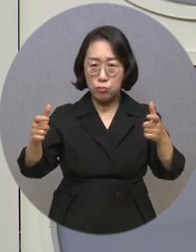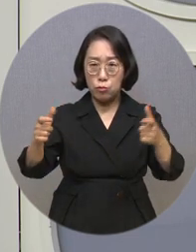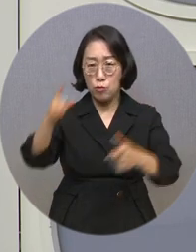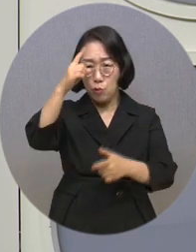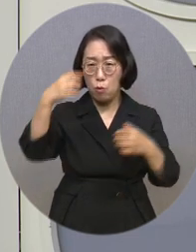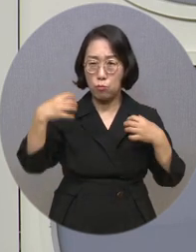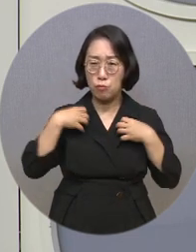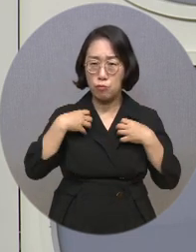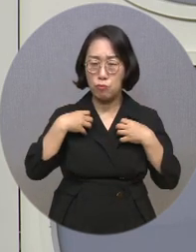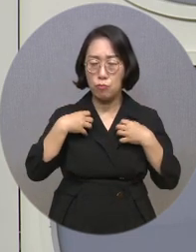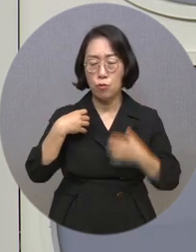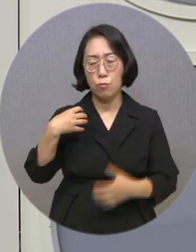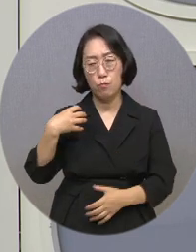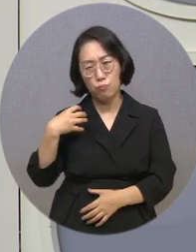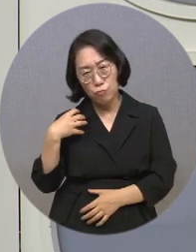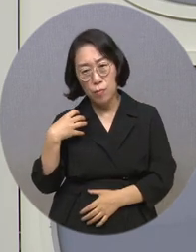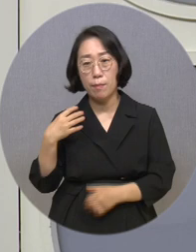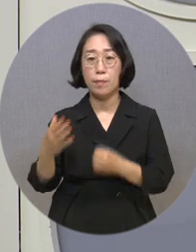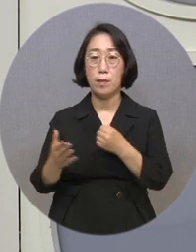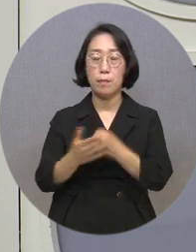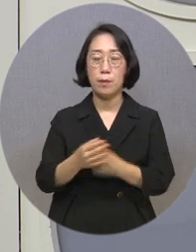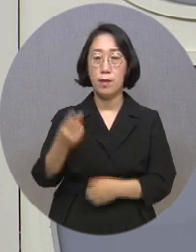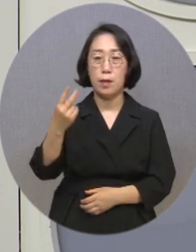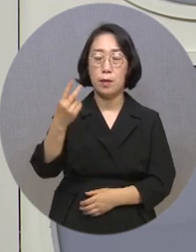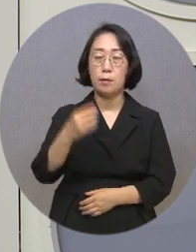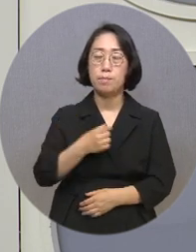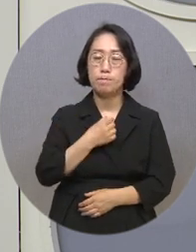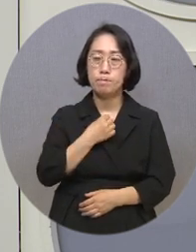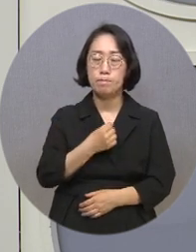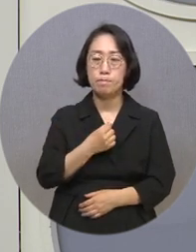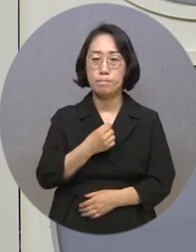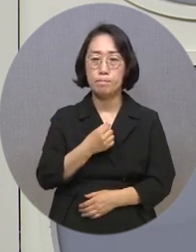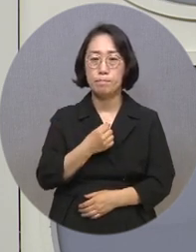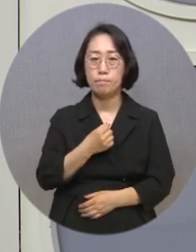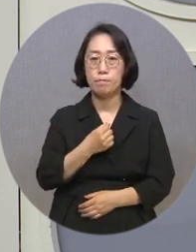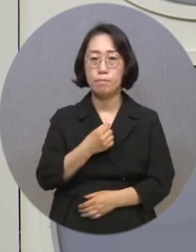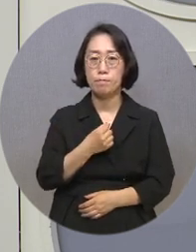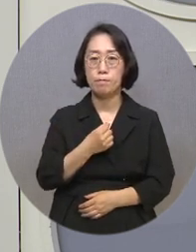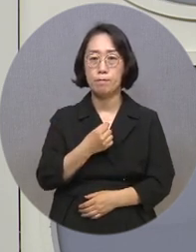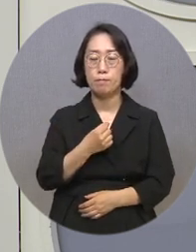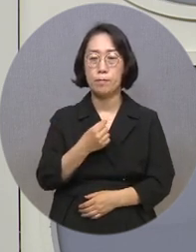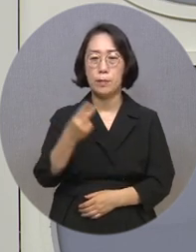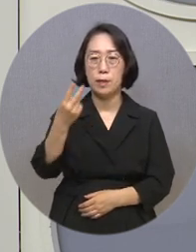없으니까 한 2000 그때가